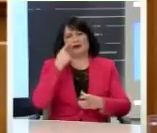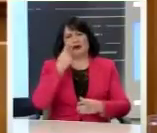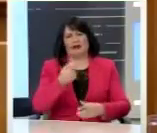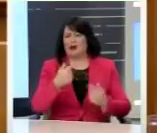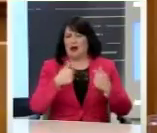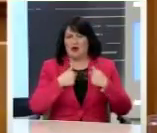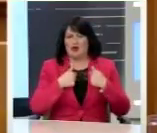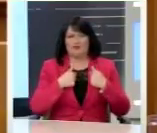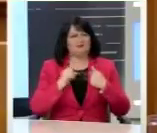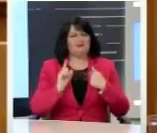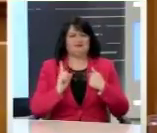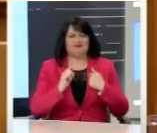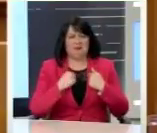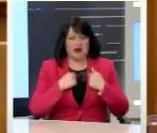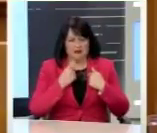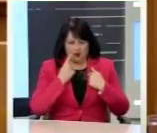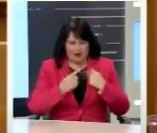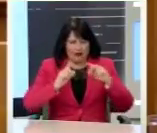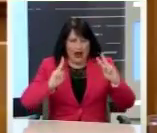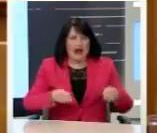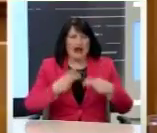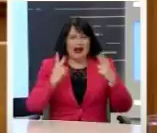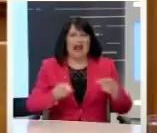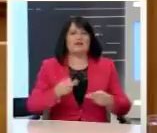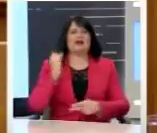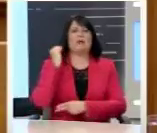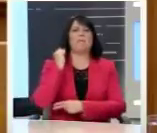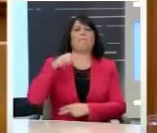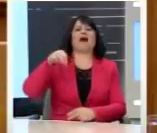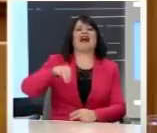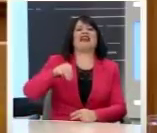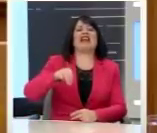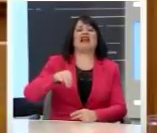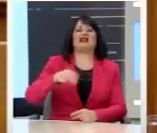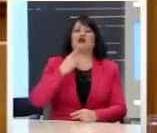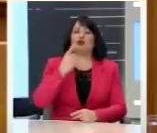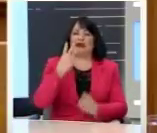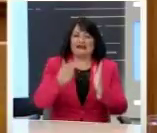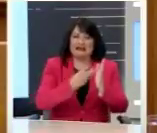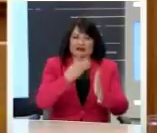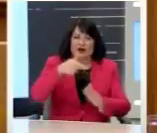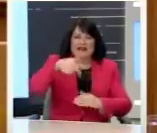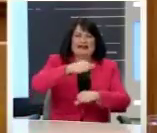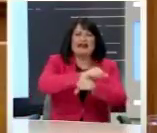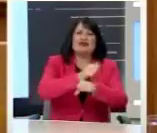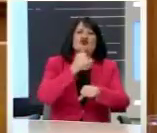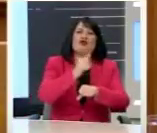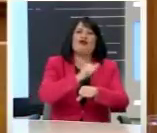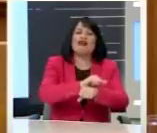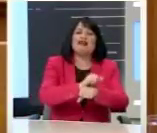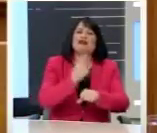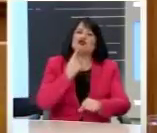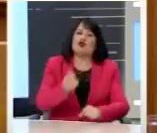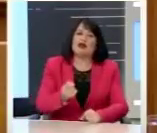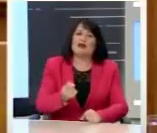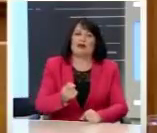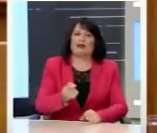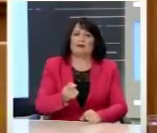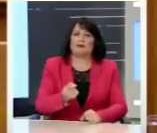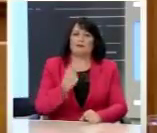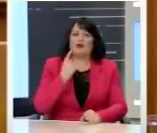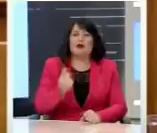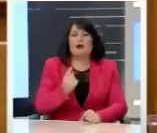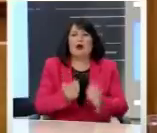εγώ που ανακάλυψα τον κύριο Μαρινάκη. Τον κατονόμασε 3 φορές ο Γιαννουσάκης. Στη δίκη του Σκάι το παίζανε από το πρωί μέχρι το